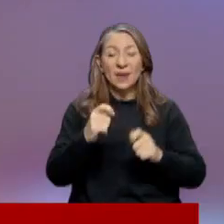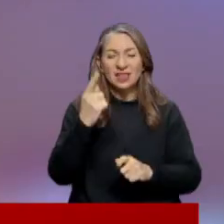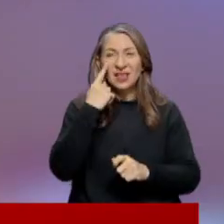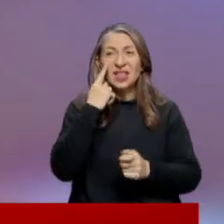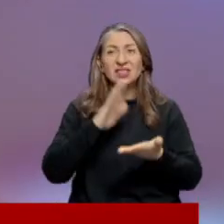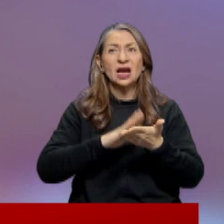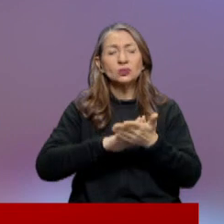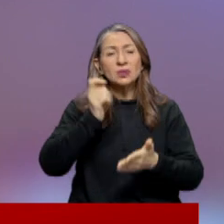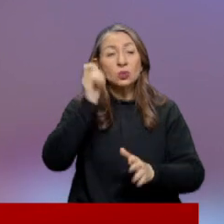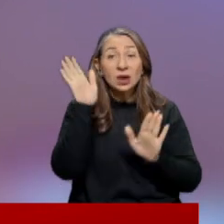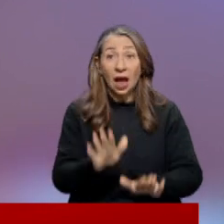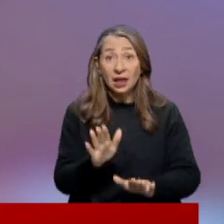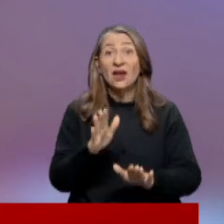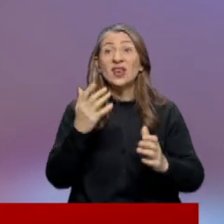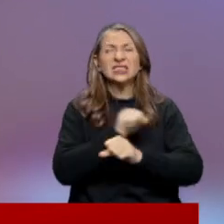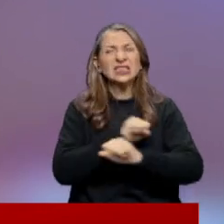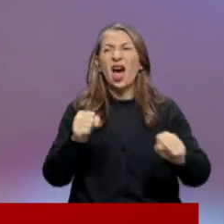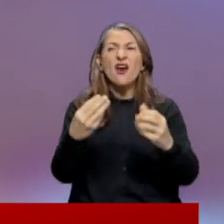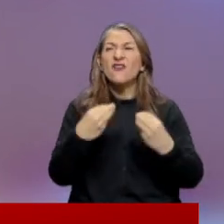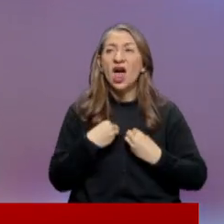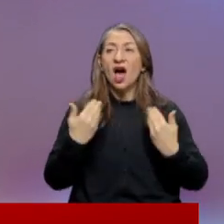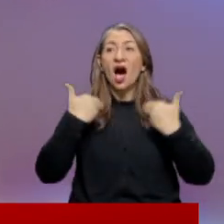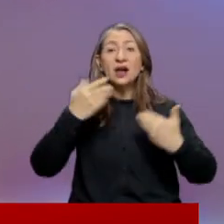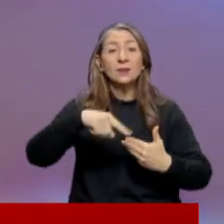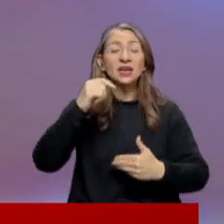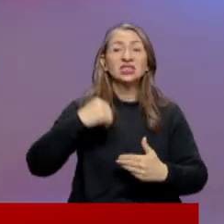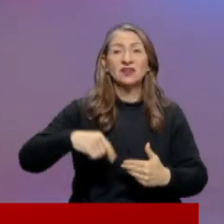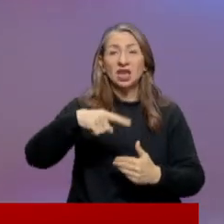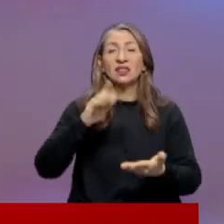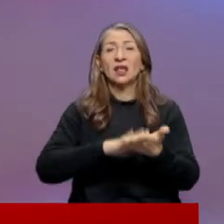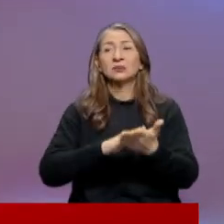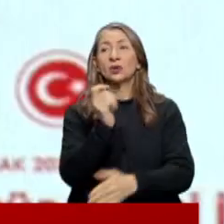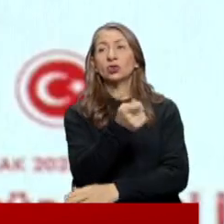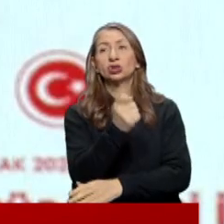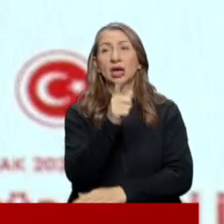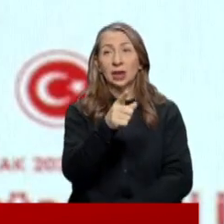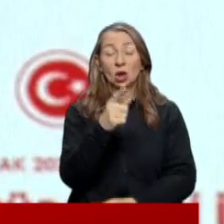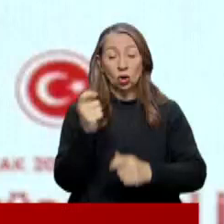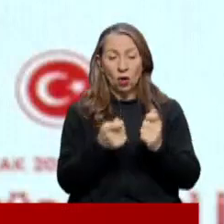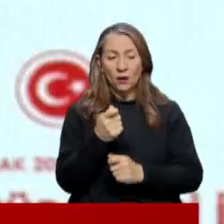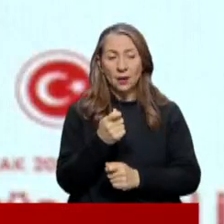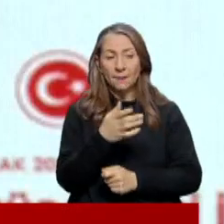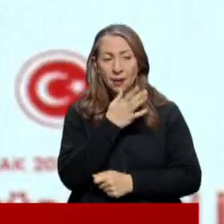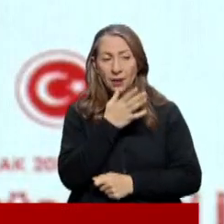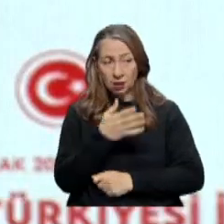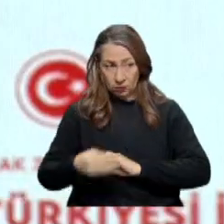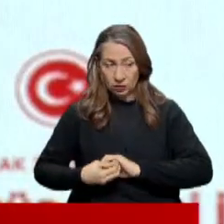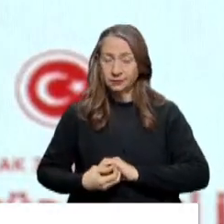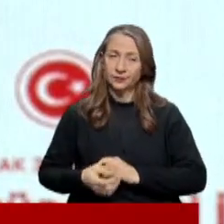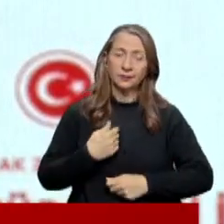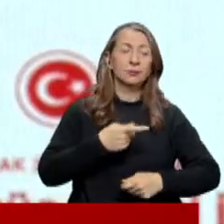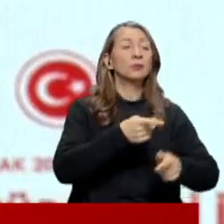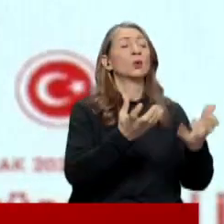devleti tazminata mahkum ettiren ve zarara uğratan hakimler, savcılar tazminat ödeyecek. Görevini kötüye kullanarak